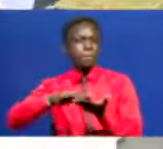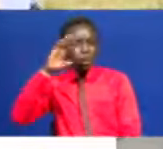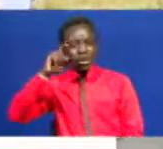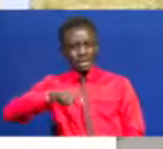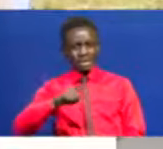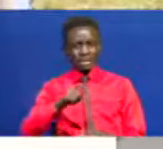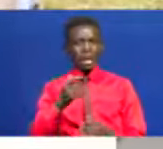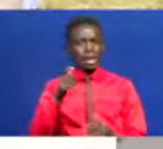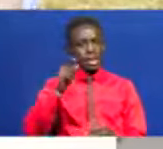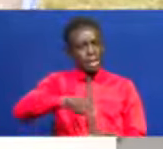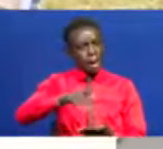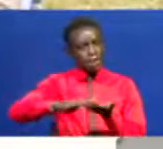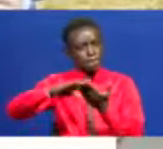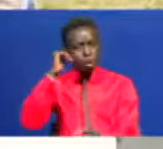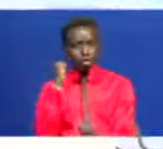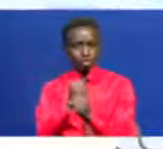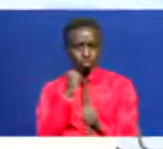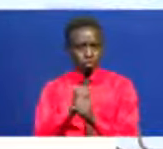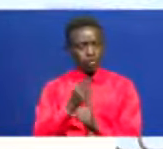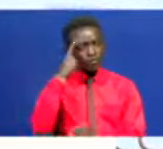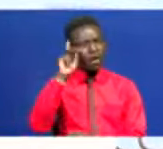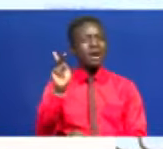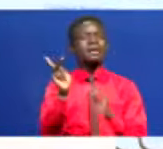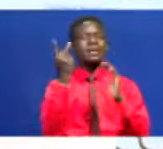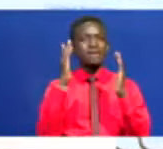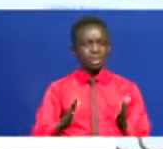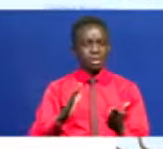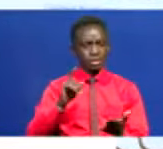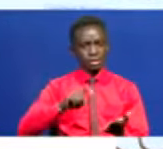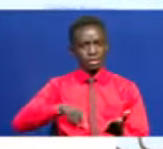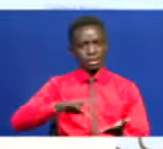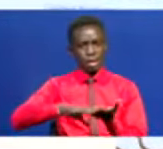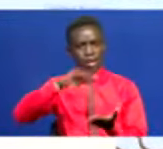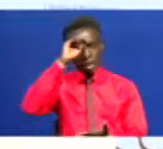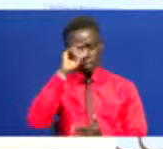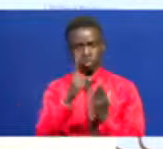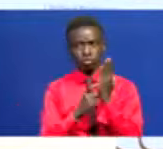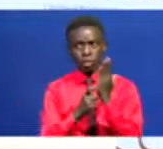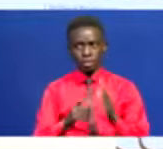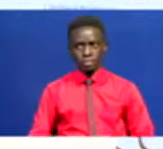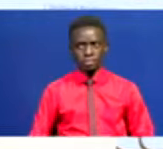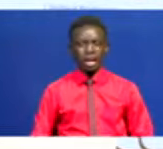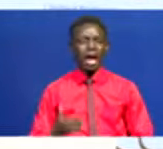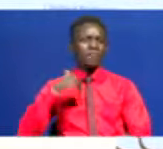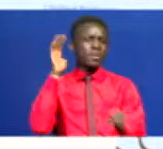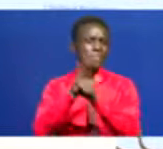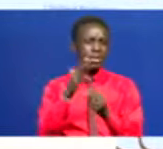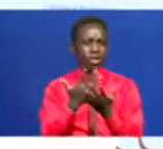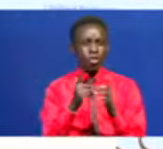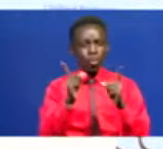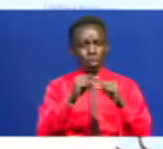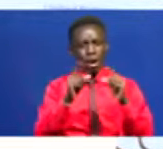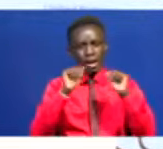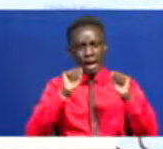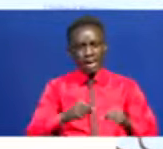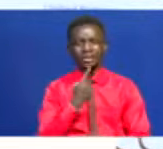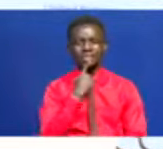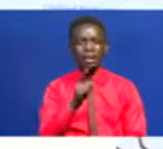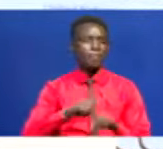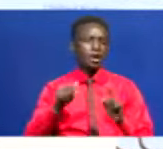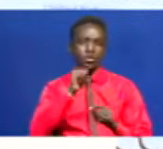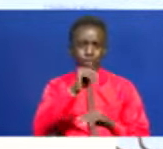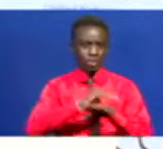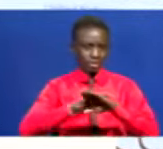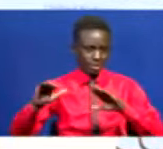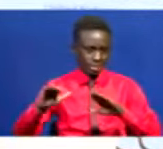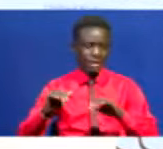Kenyans to embrace their official language. Kuna mambo mengi ambayo huwezi kuyasema. Nafikiri si sahihi. Kuna kila lugha ina uwezo wa